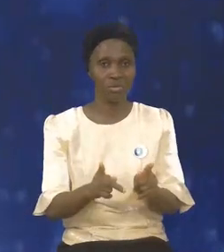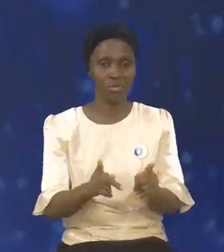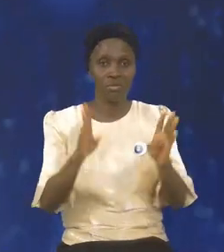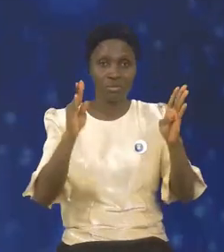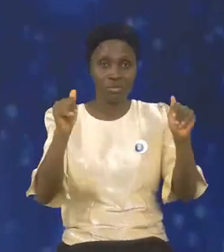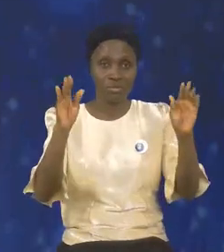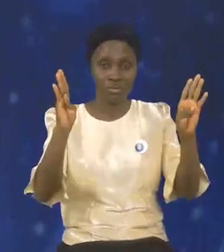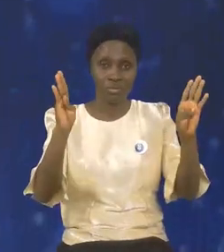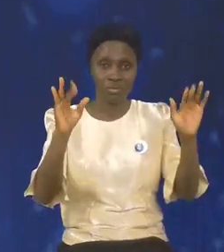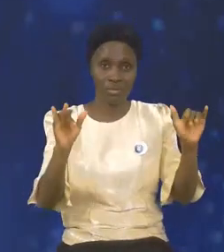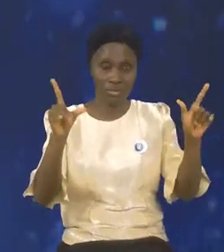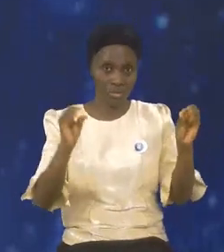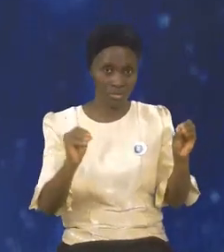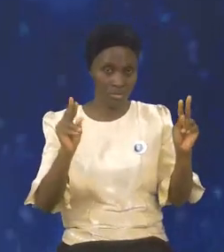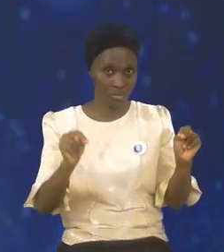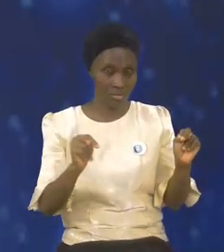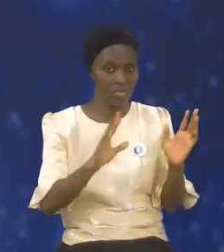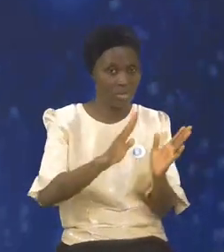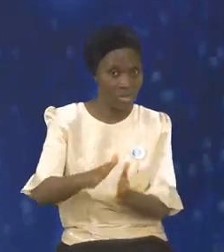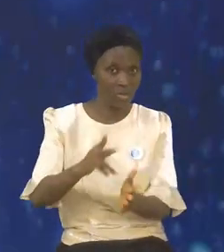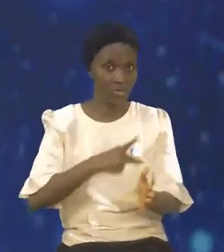la domination d'un autre peuple.